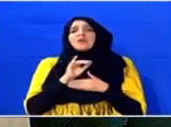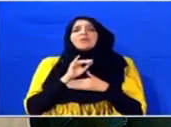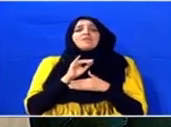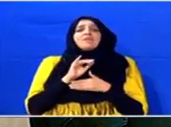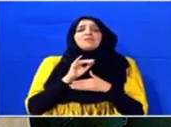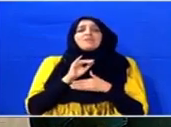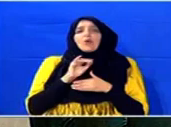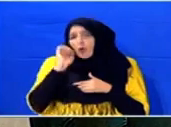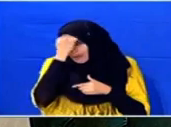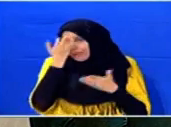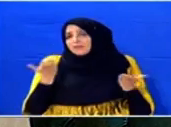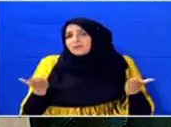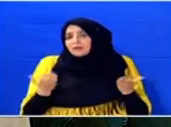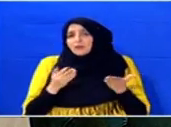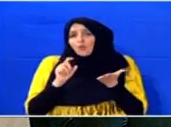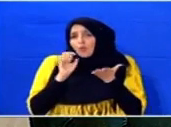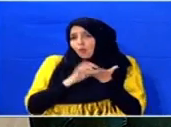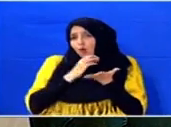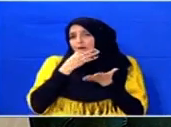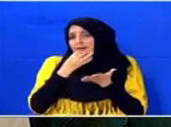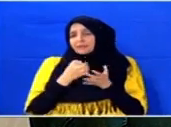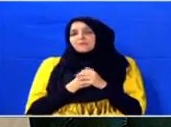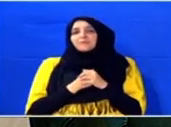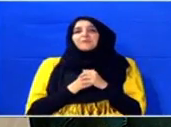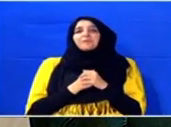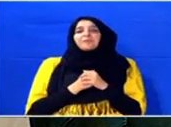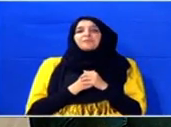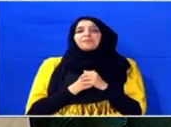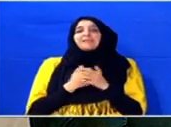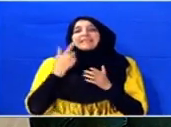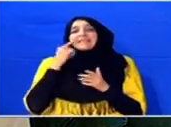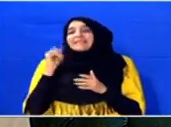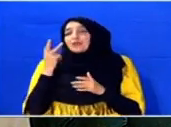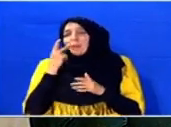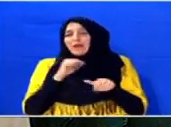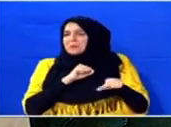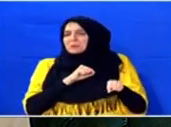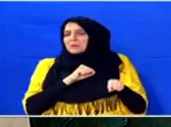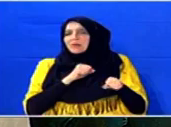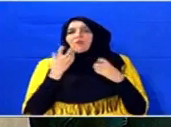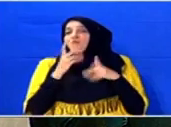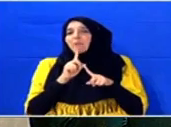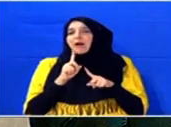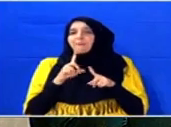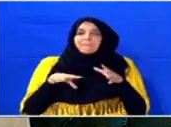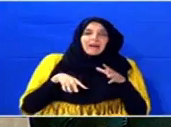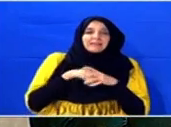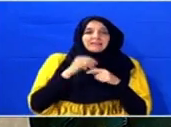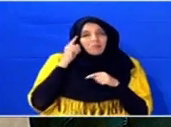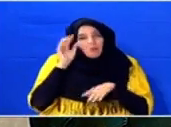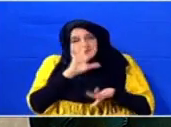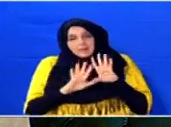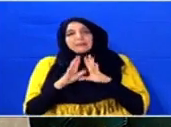الحل الثاني يروح وحده اخر يروح عمك يروح اخوك الكبير يروح